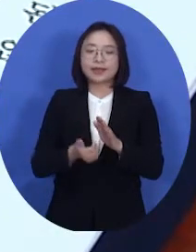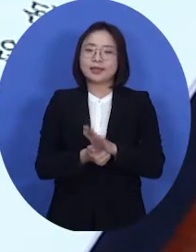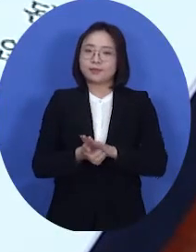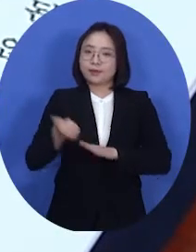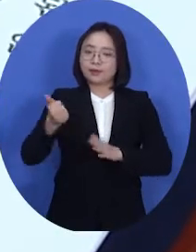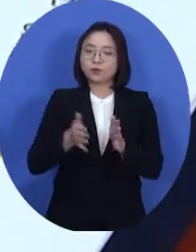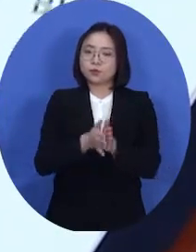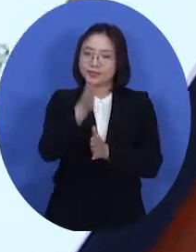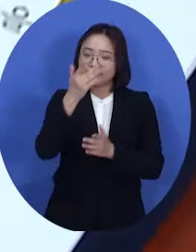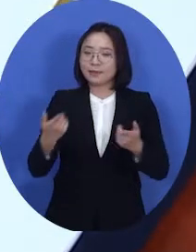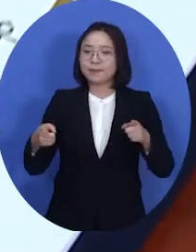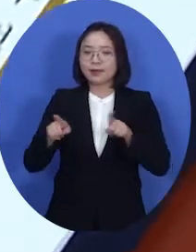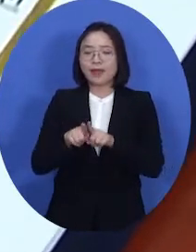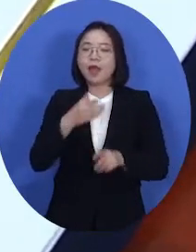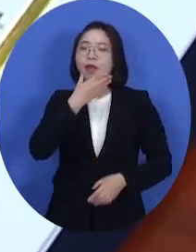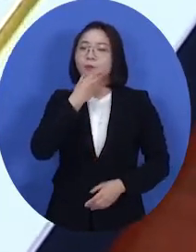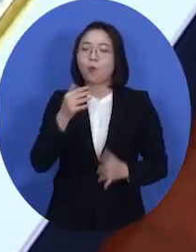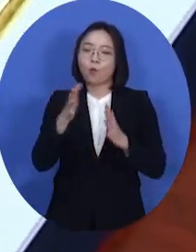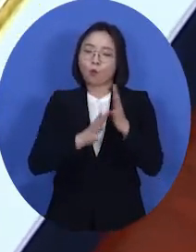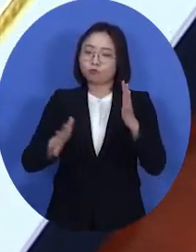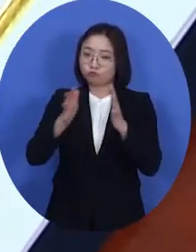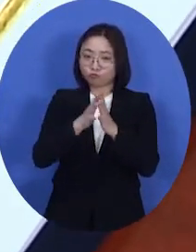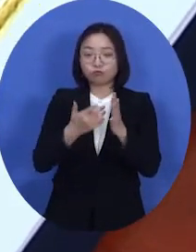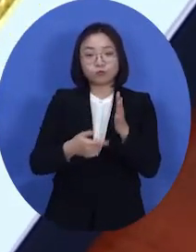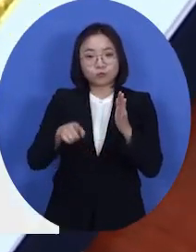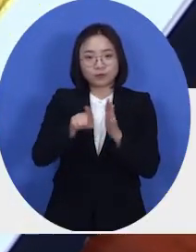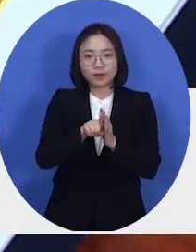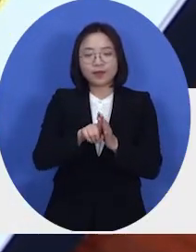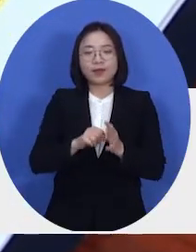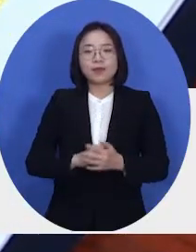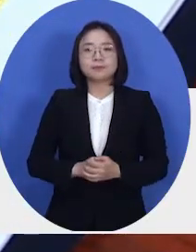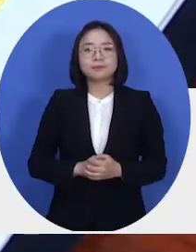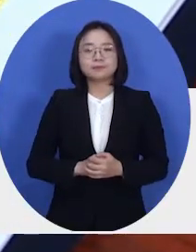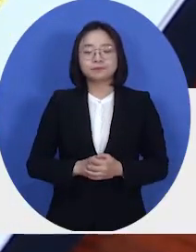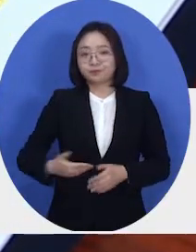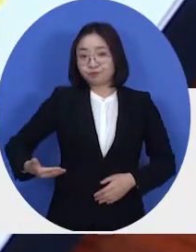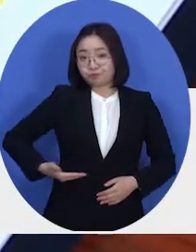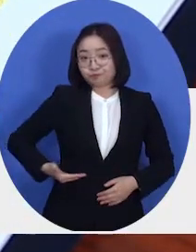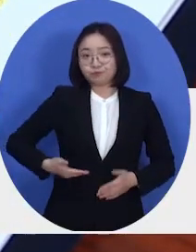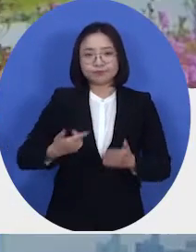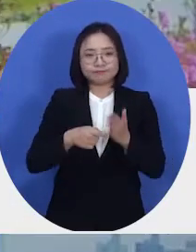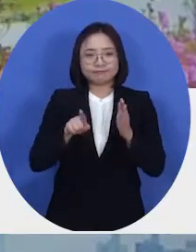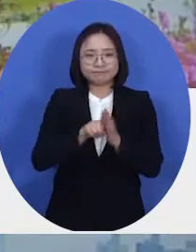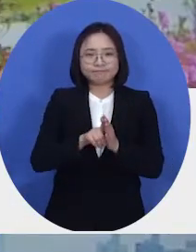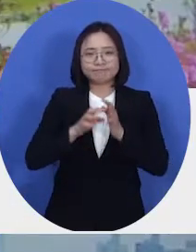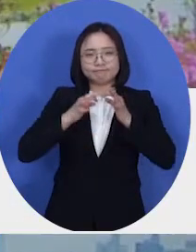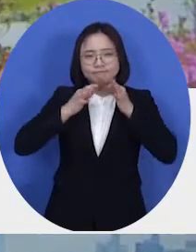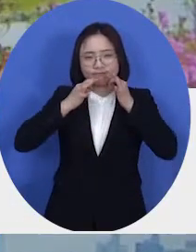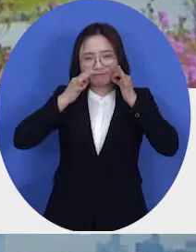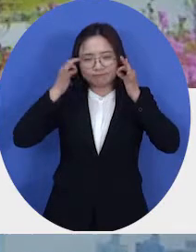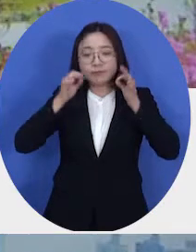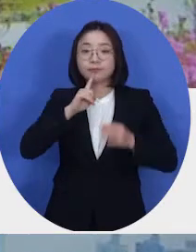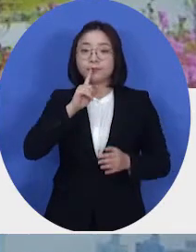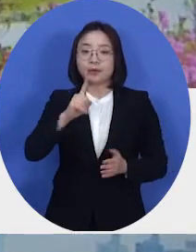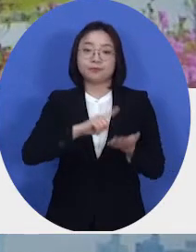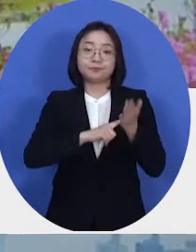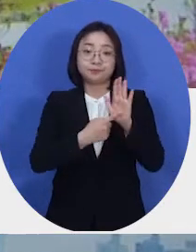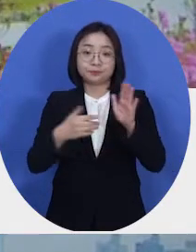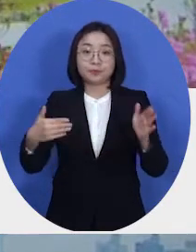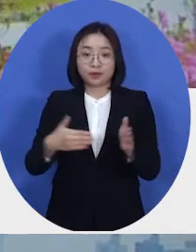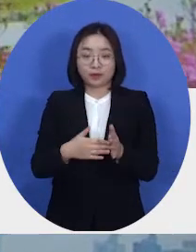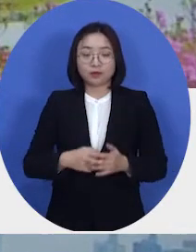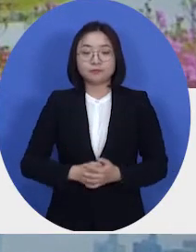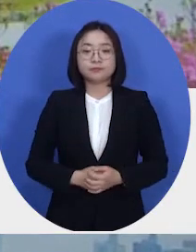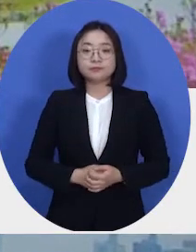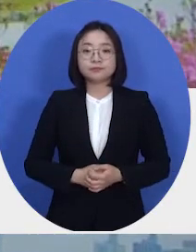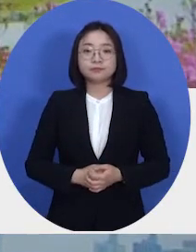통해 도약하는 희망 도시 함께하는 행복 공주를 위한 미래 발전 형 공익적 협업 모델이 되도록 보다 많은 노력을